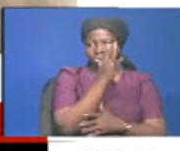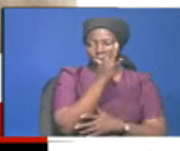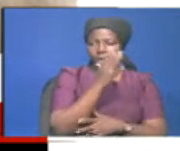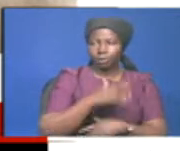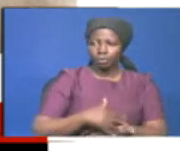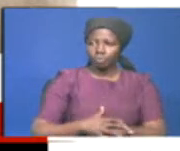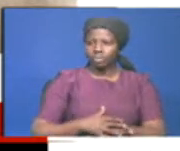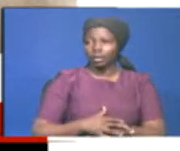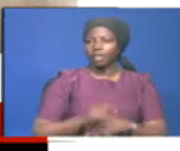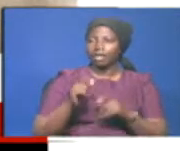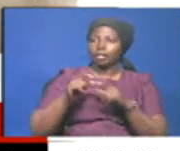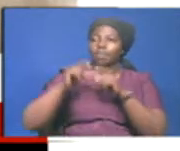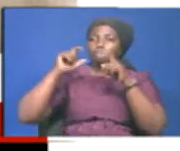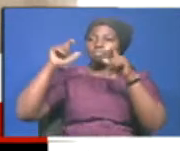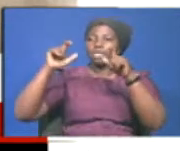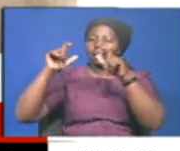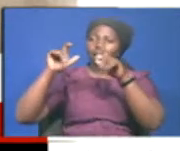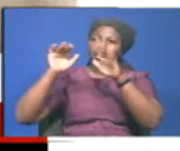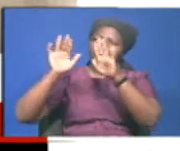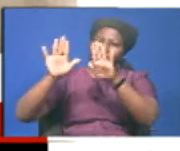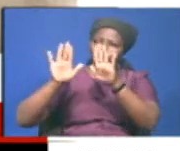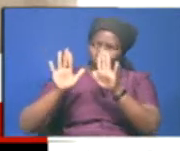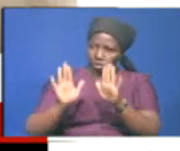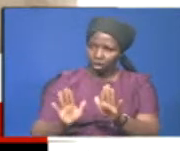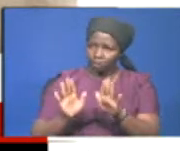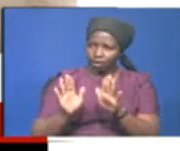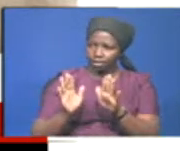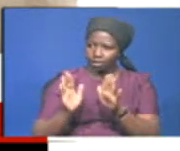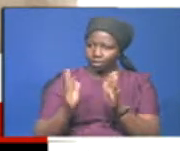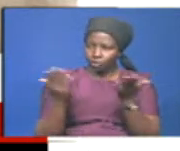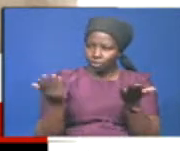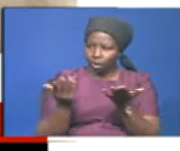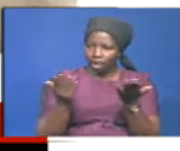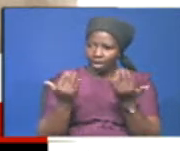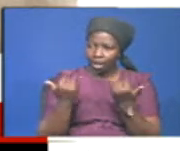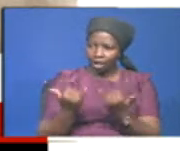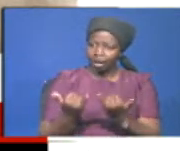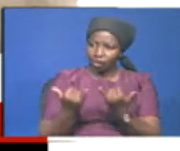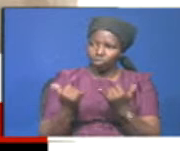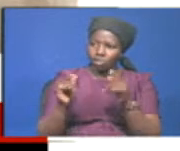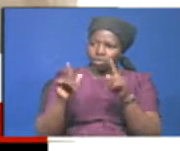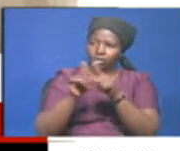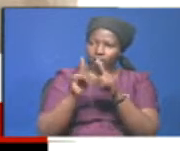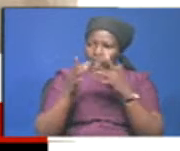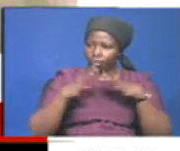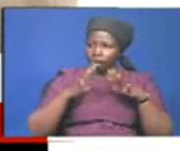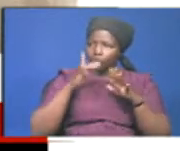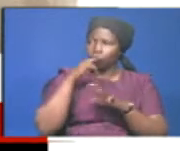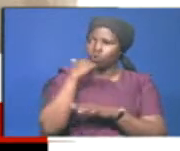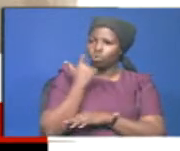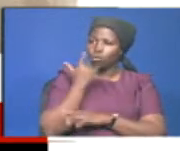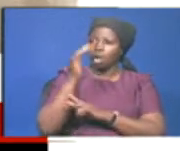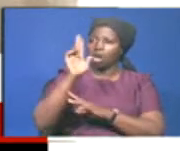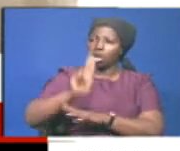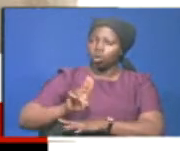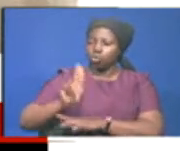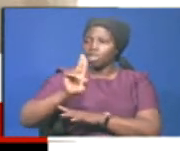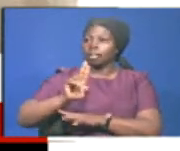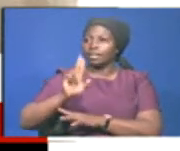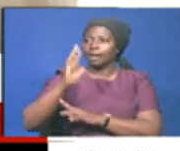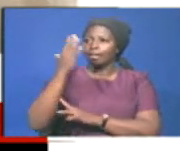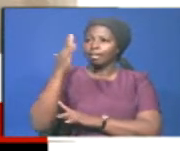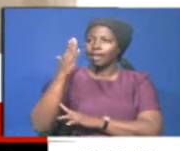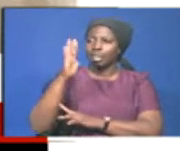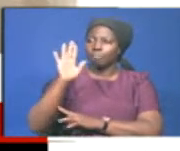kubwa ni kwamba kwa saa hii hata wale wanatumia miti kwa nyumbani